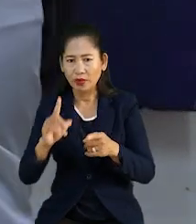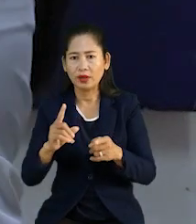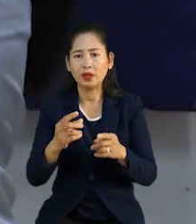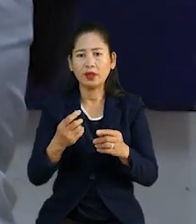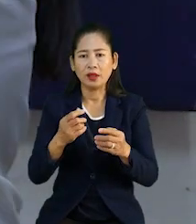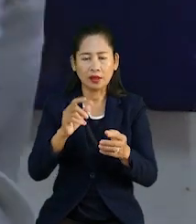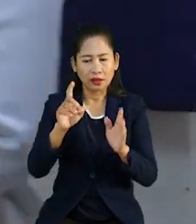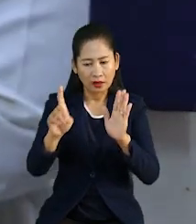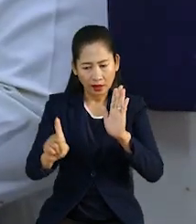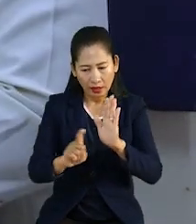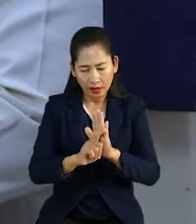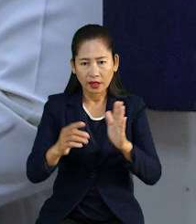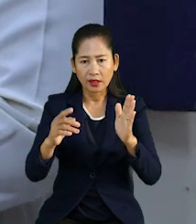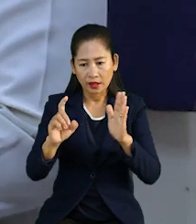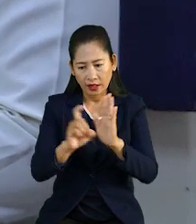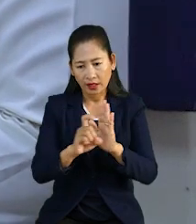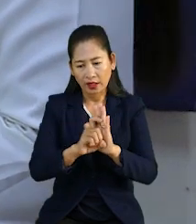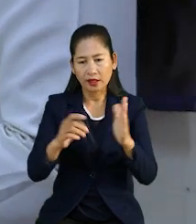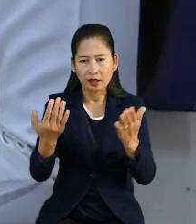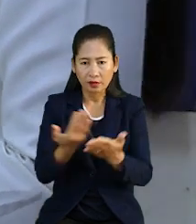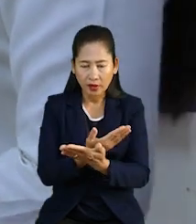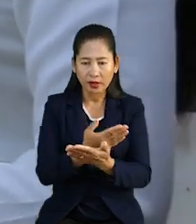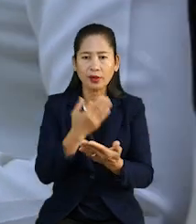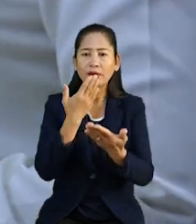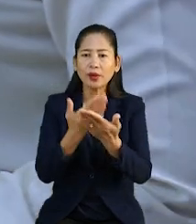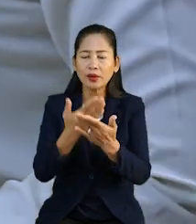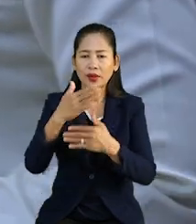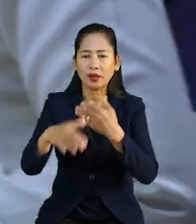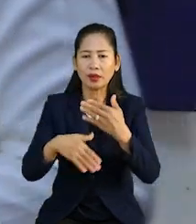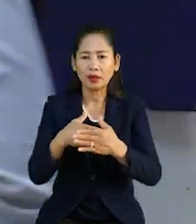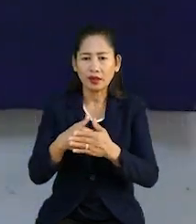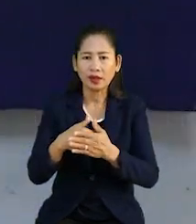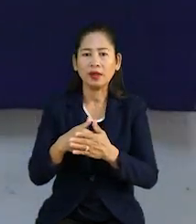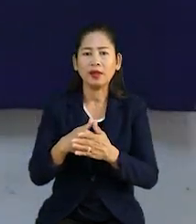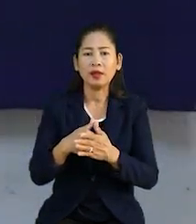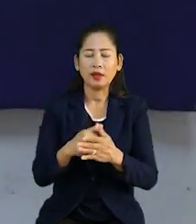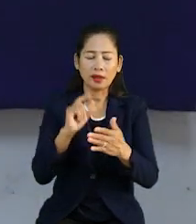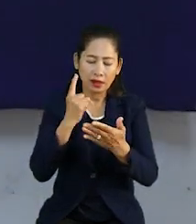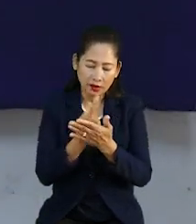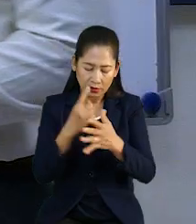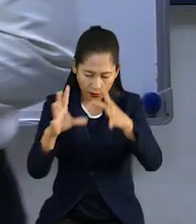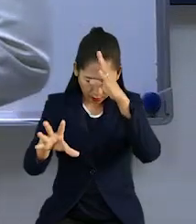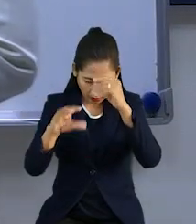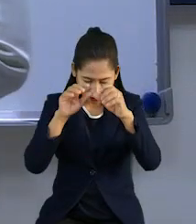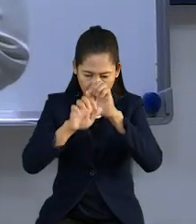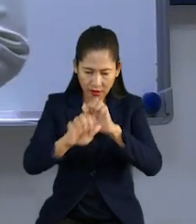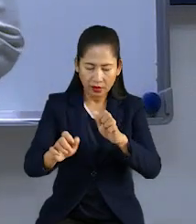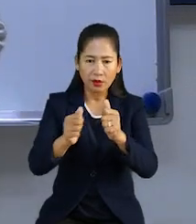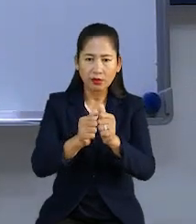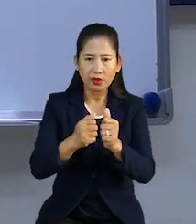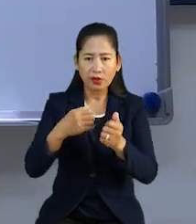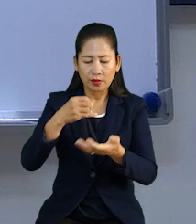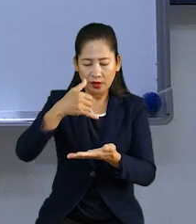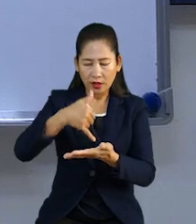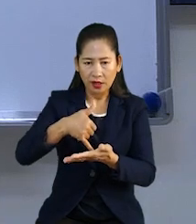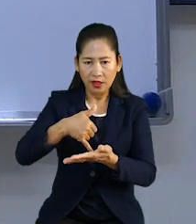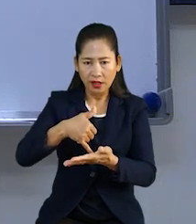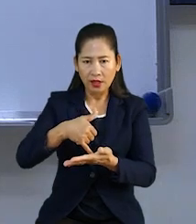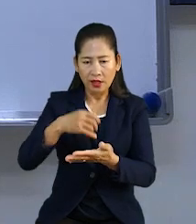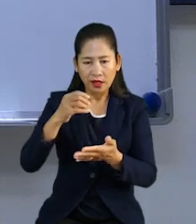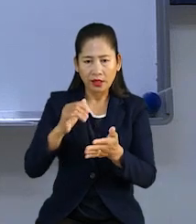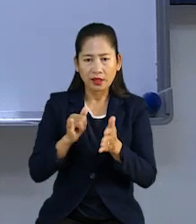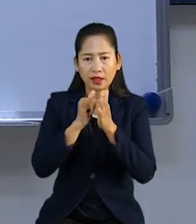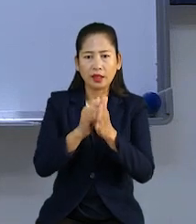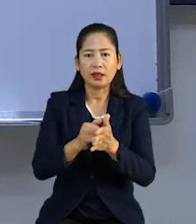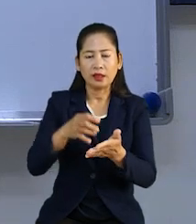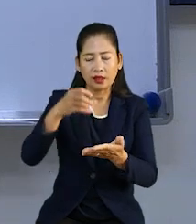xông con kẹ ní xa thầm mây. Chà. Ở con tình ó khá ní á, nông ca cho rụt sắc xa phi châm ngay châm mùi nạc rụt nơi thang ní. Đại